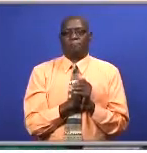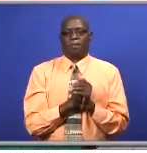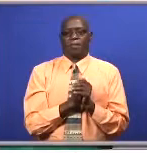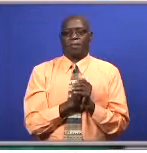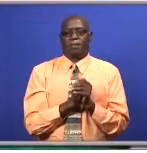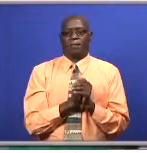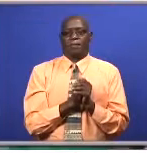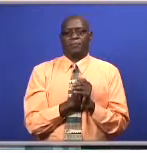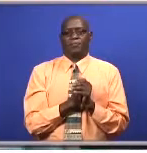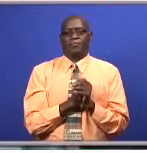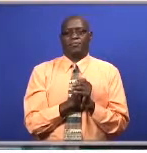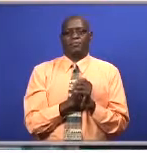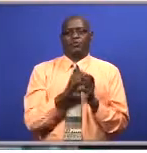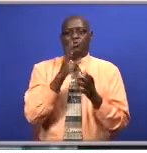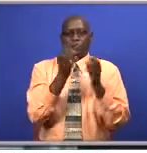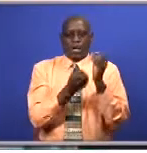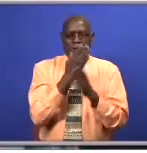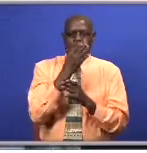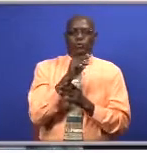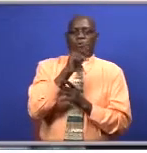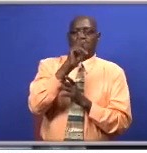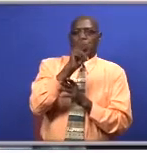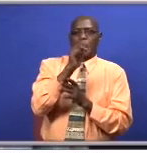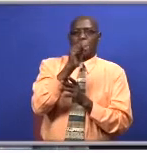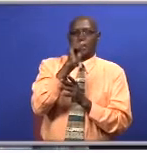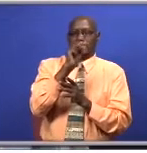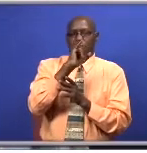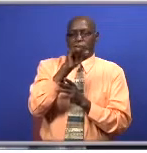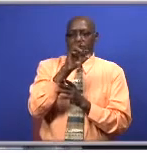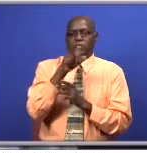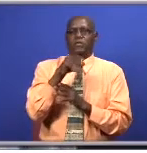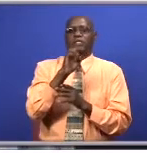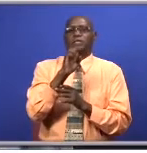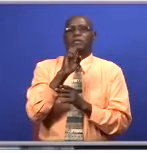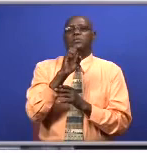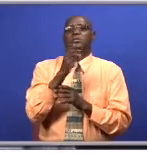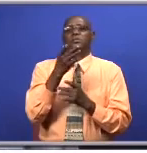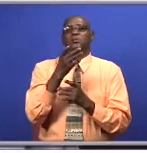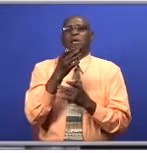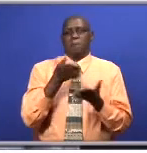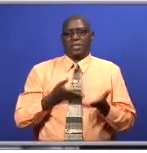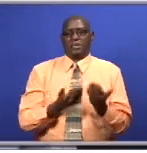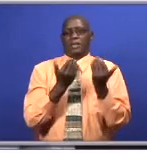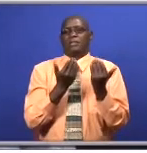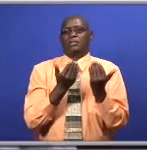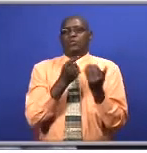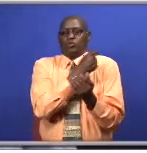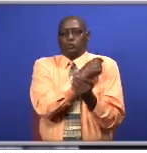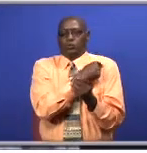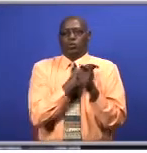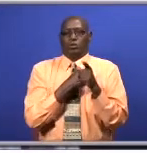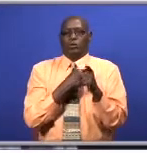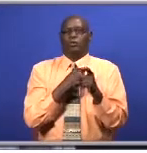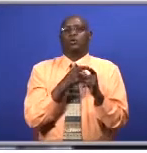Tuna launch Kajuri Dispensary Maternity. Ni hostali mpya, iko na vitanda